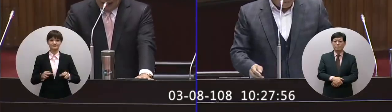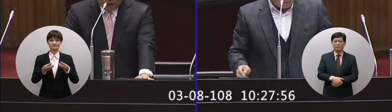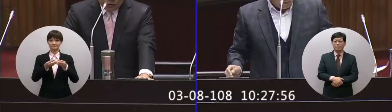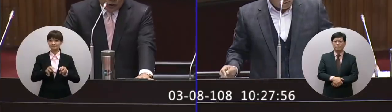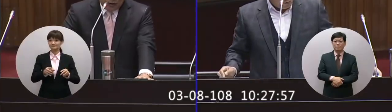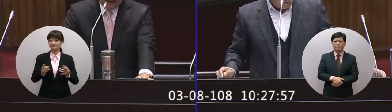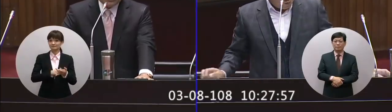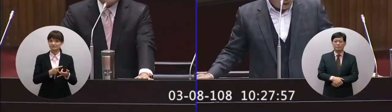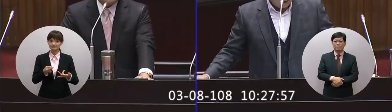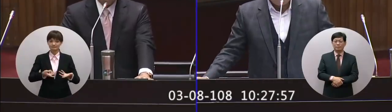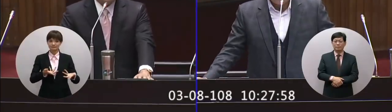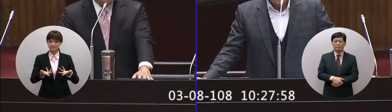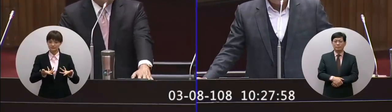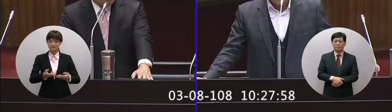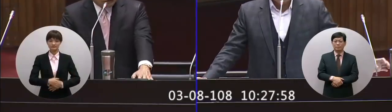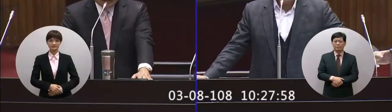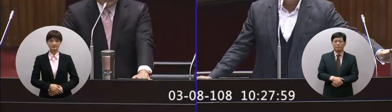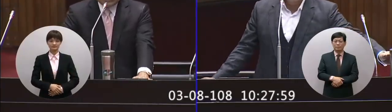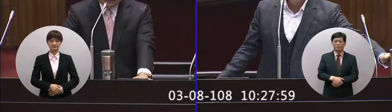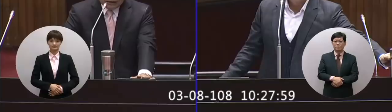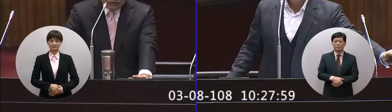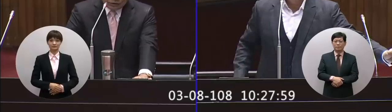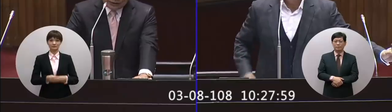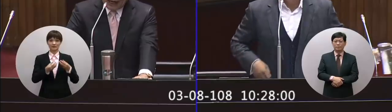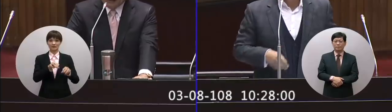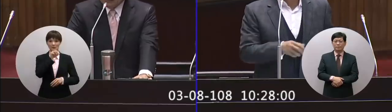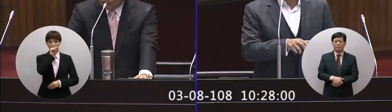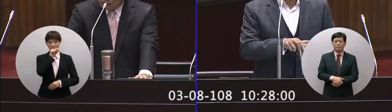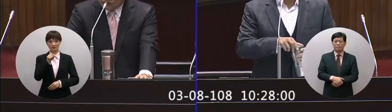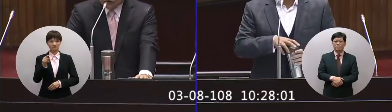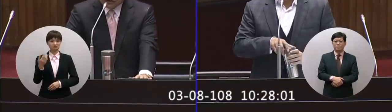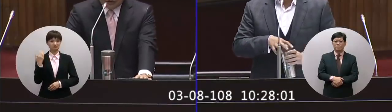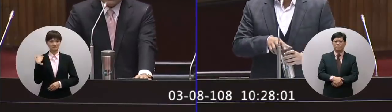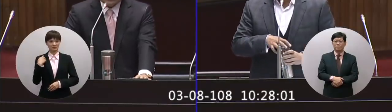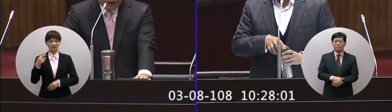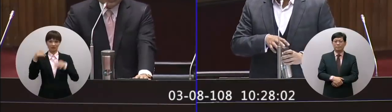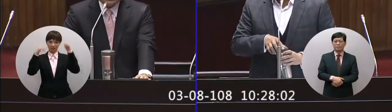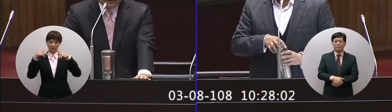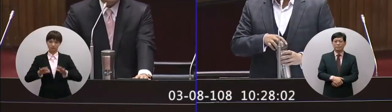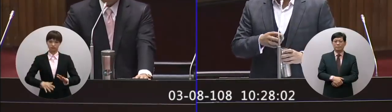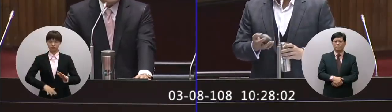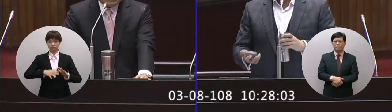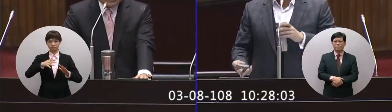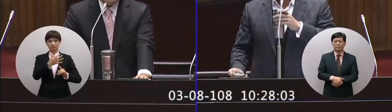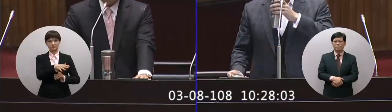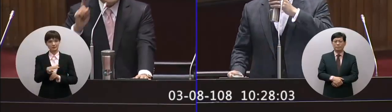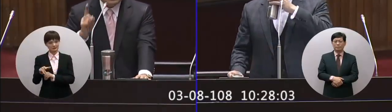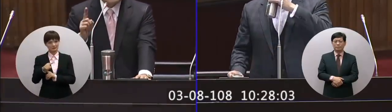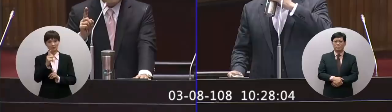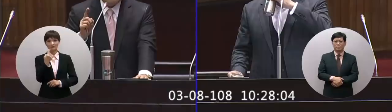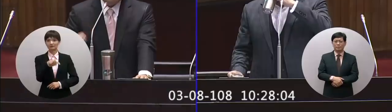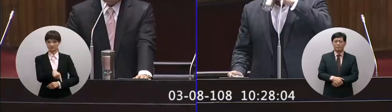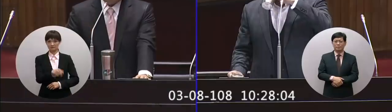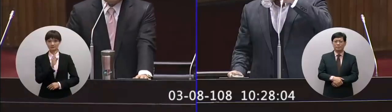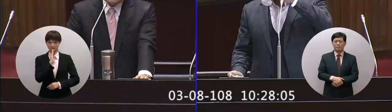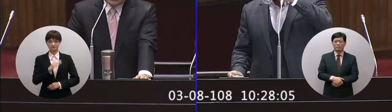蛋啊缺乏，确实啊蛋鸡因水灾损失确实原因之一。那现在今年